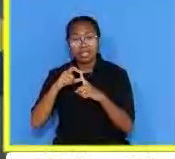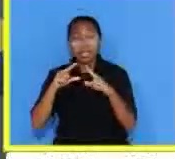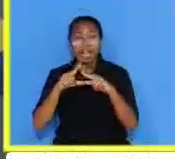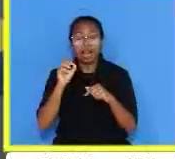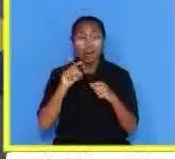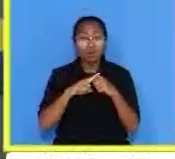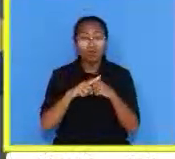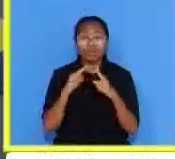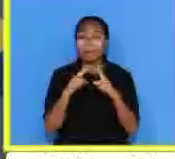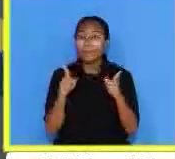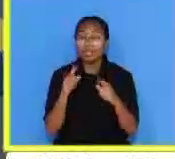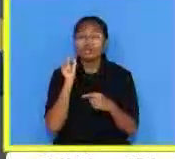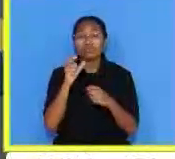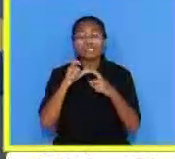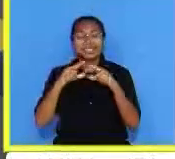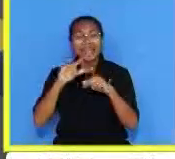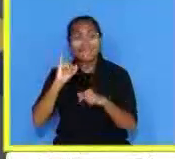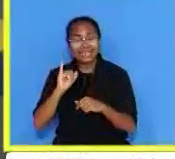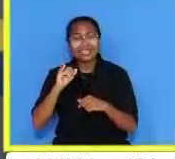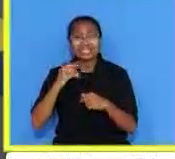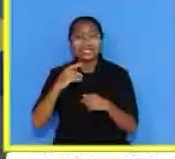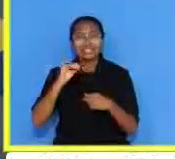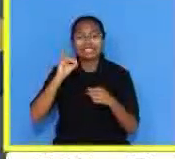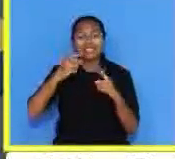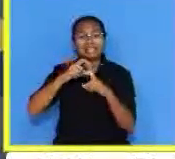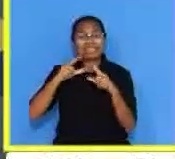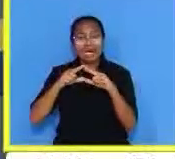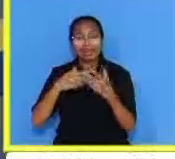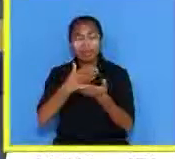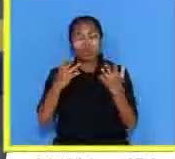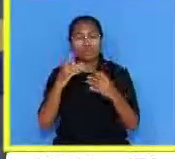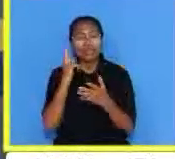lanjut lagi, tetapi usai jeda pariwara berikut. Tetaplah bersama kami.